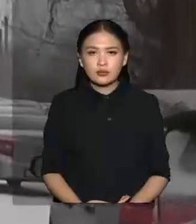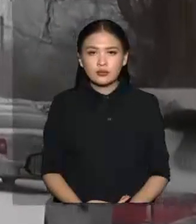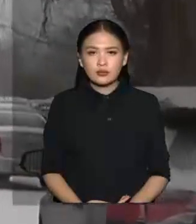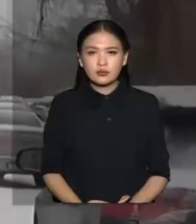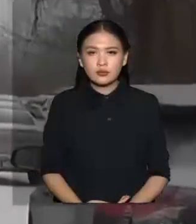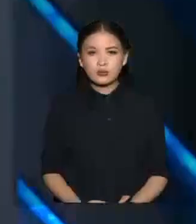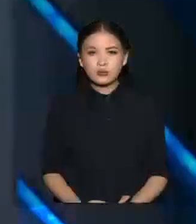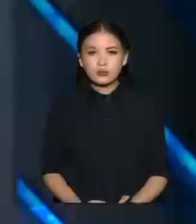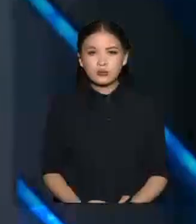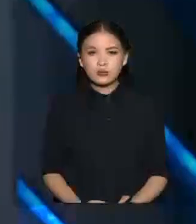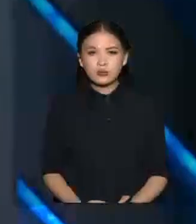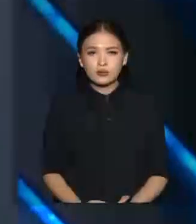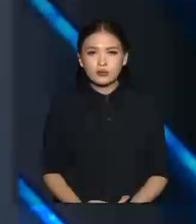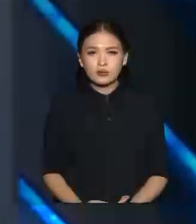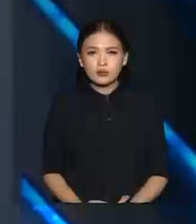Семей.